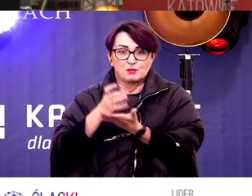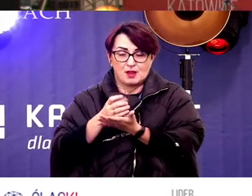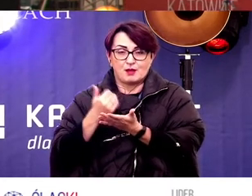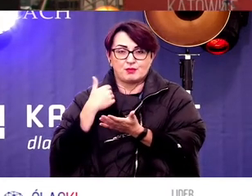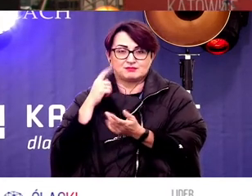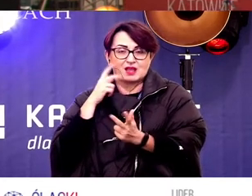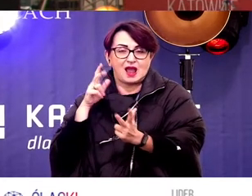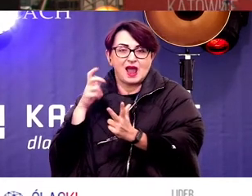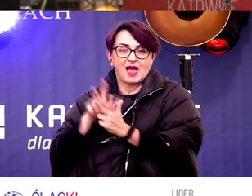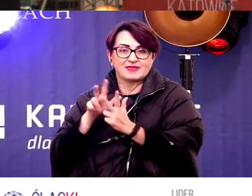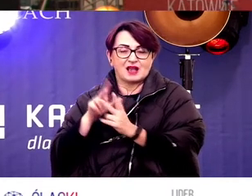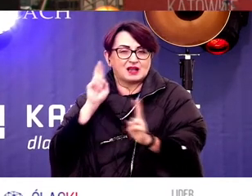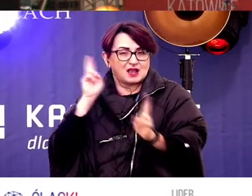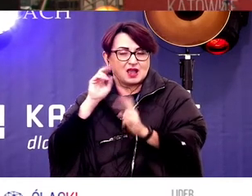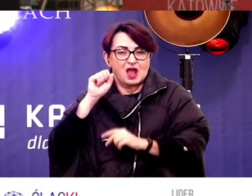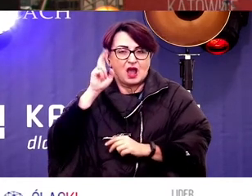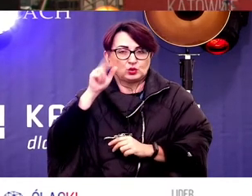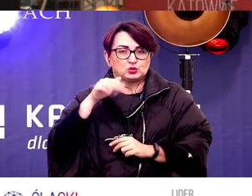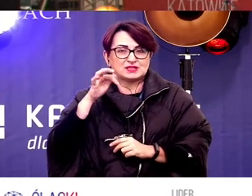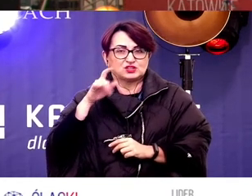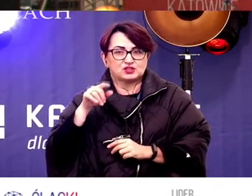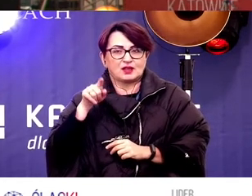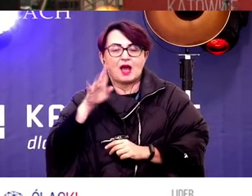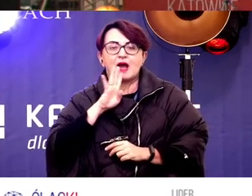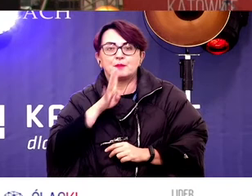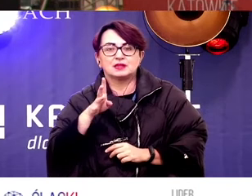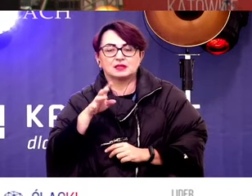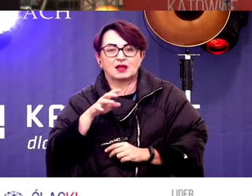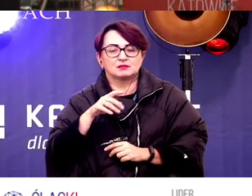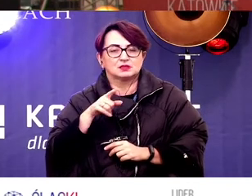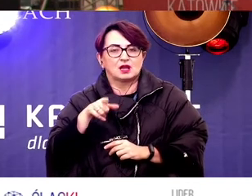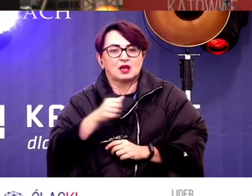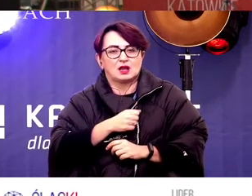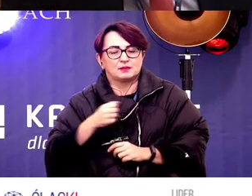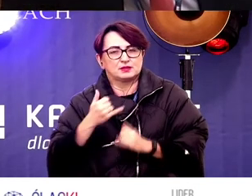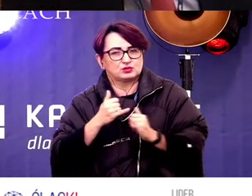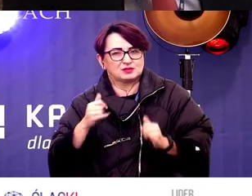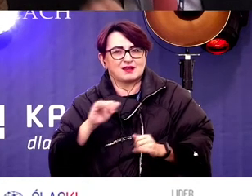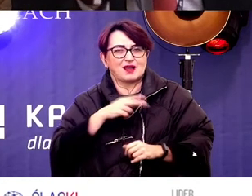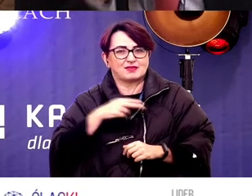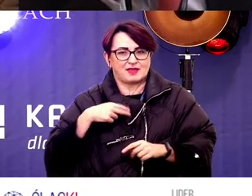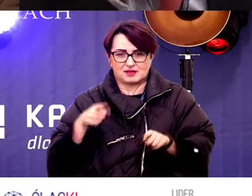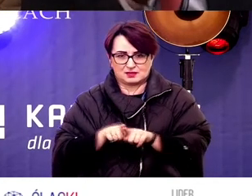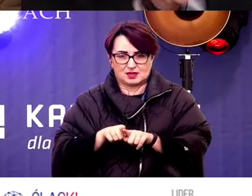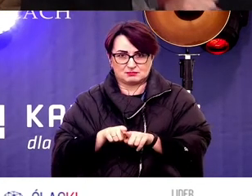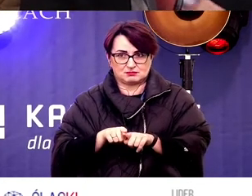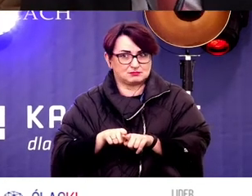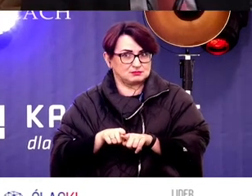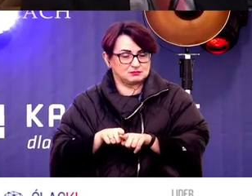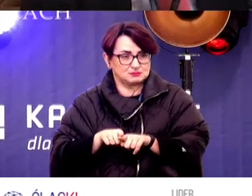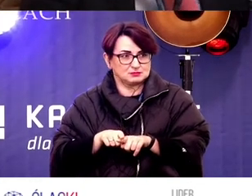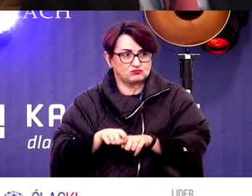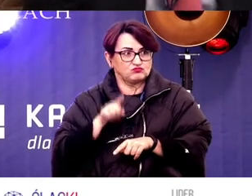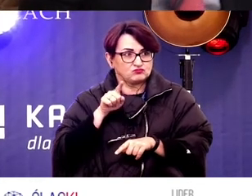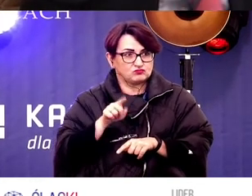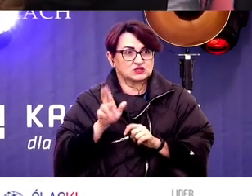zwane ataki akustyczne na amerykańskich dyplomatów oraz na dyplomatów kanadyjskich. I no,